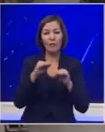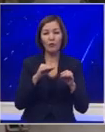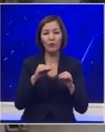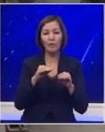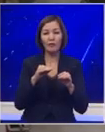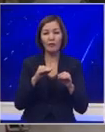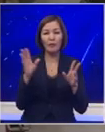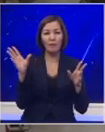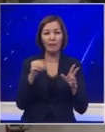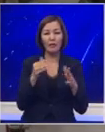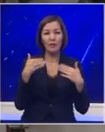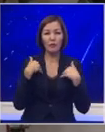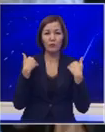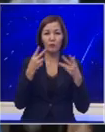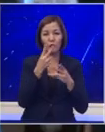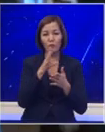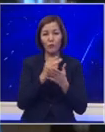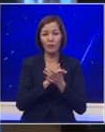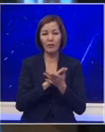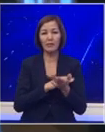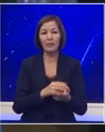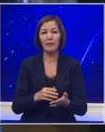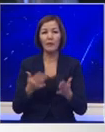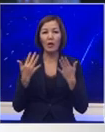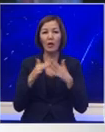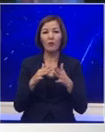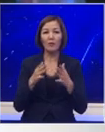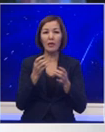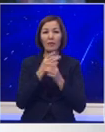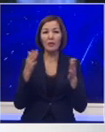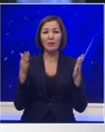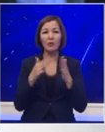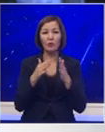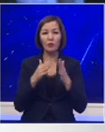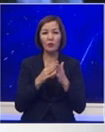мүмкіндіктерін саралатты. Ауылдық мәдениет үйлердің, клубтардың, кітапхана,